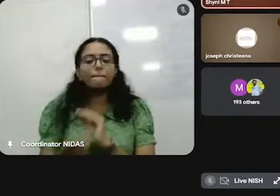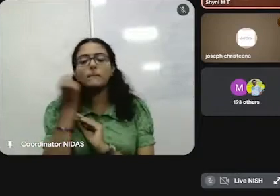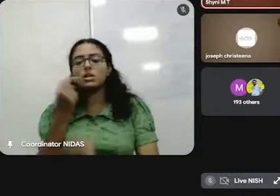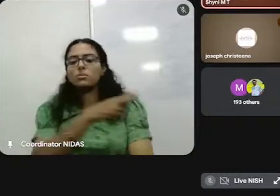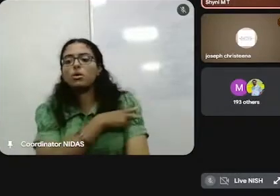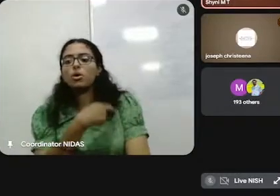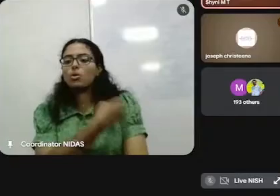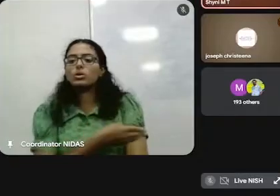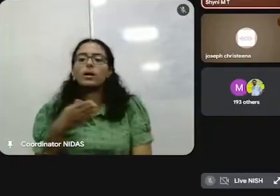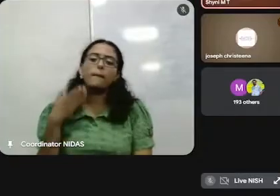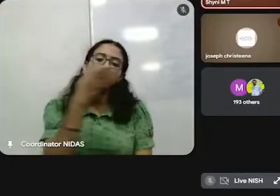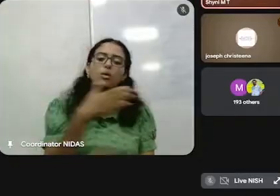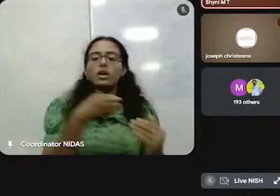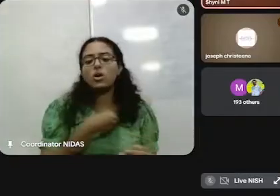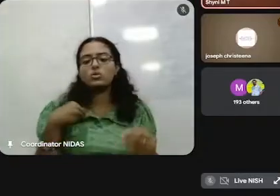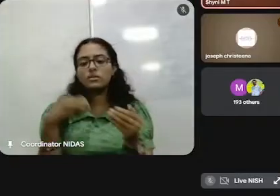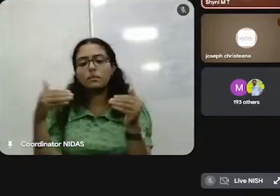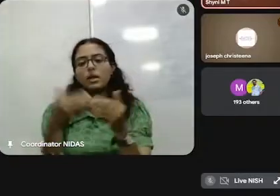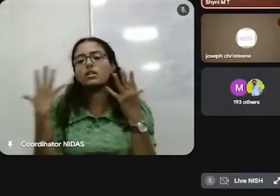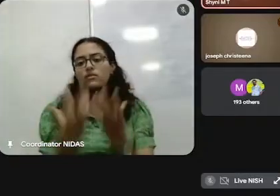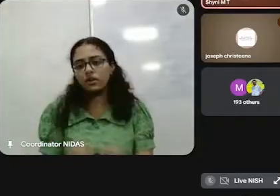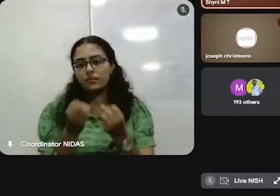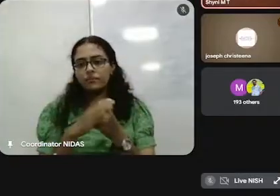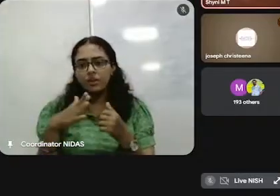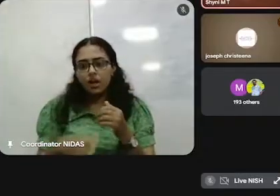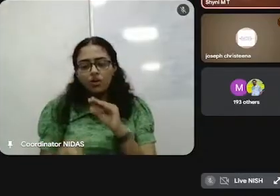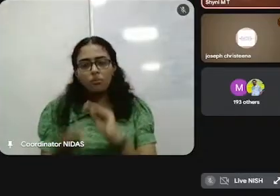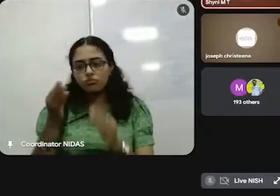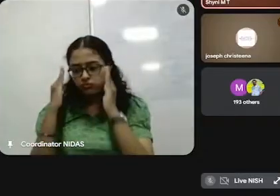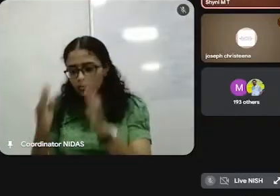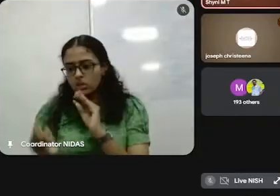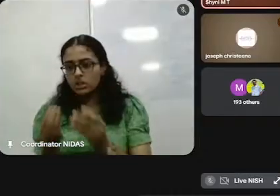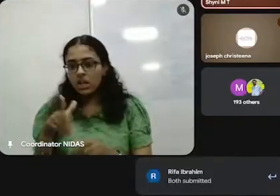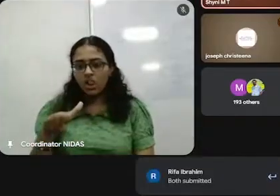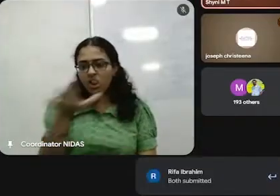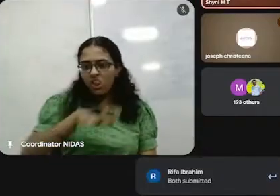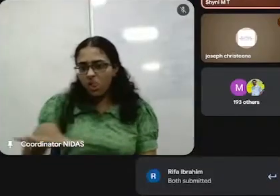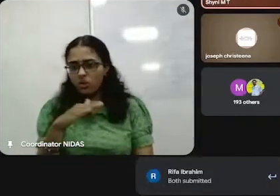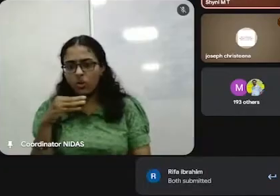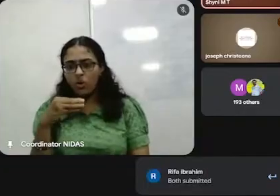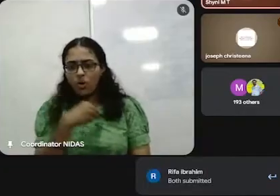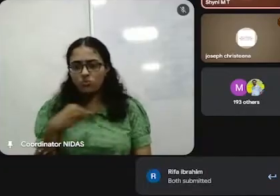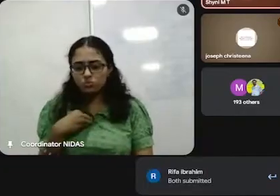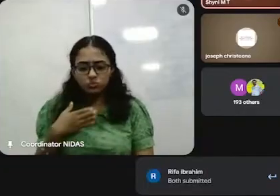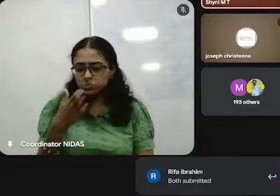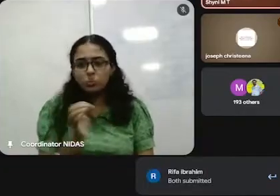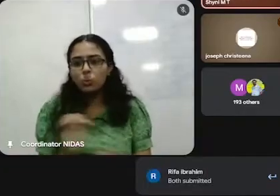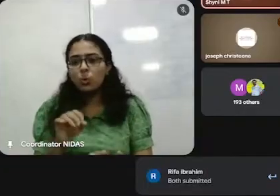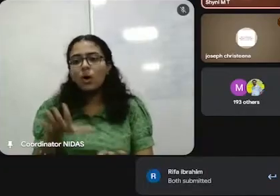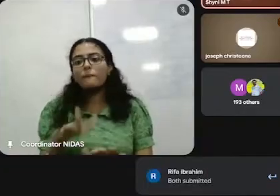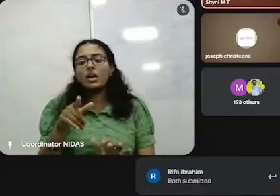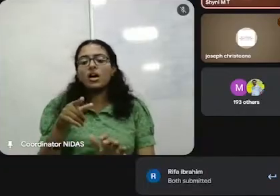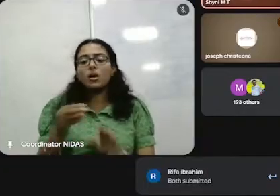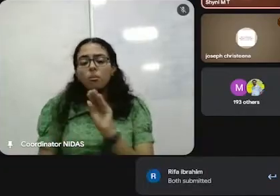ഒരു ഹോസ്പിറ്റലിലേക്ക് പോകേണ്ടതാണ്. പിന്നെ പ്രത്യേകിച്ച് ശ്രദ്ധിക്കേണ്ടത് അടുത്തുള്ള ലോക്കൽ ഹോസ്പിറ്റലിൽ പെട്ടെന്ന് പോകാതെ എത്രയും പെട്ടെന്ന് കുറച്ച്